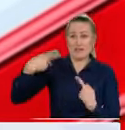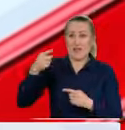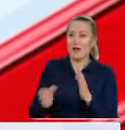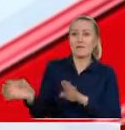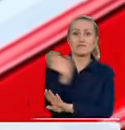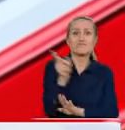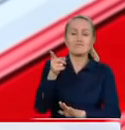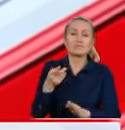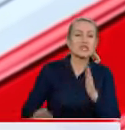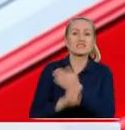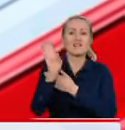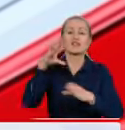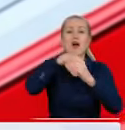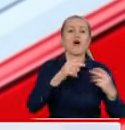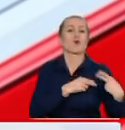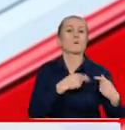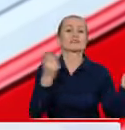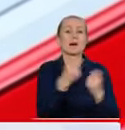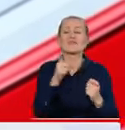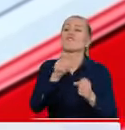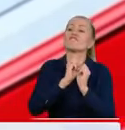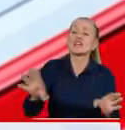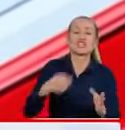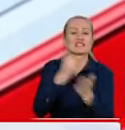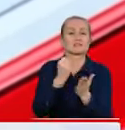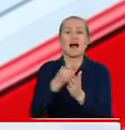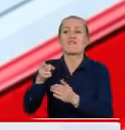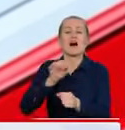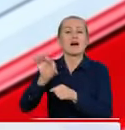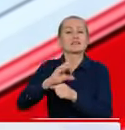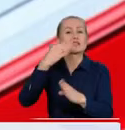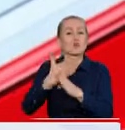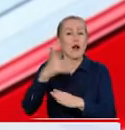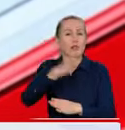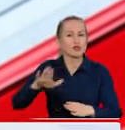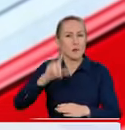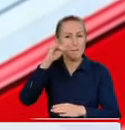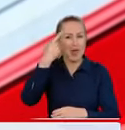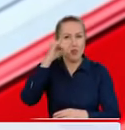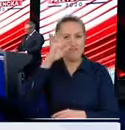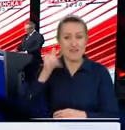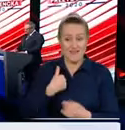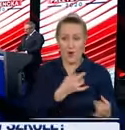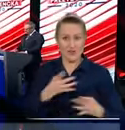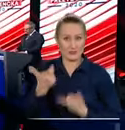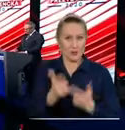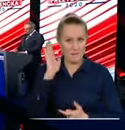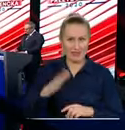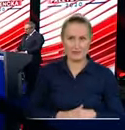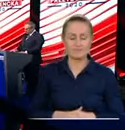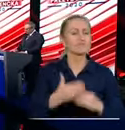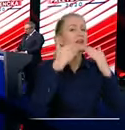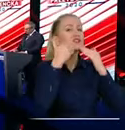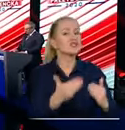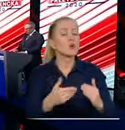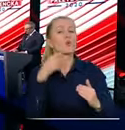Komisji Państwowej do spraw wyjaśniania przypadków pedofilii. Ja z całą pewnością uczynię to natychmiast. Bardzo dziękuję za odpowiedź i teraz